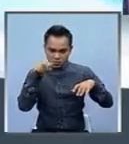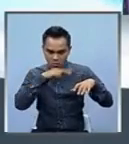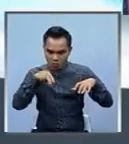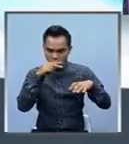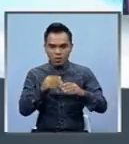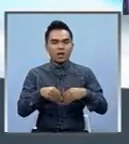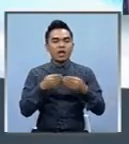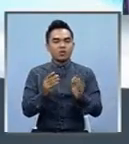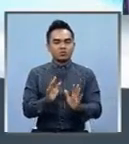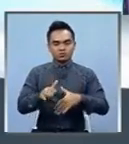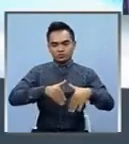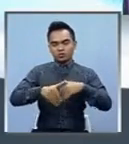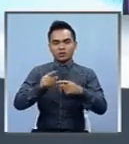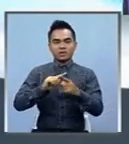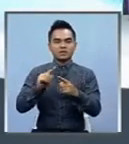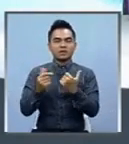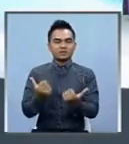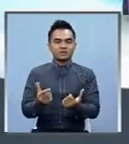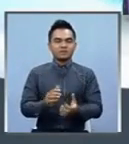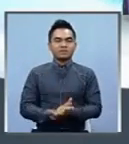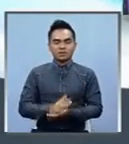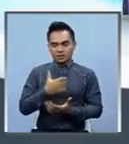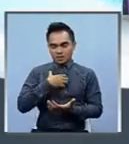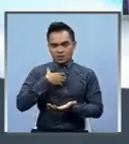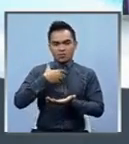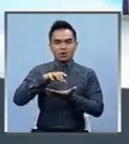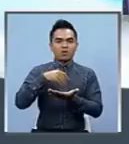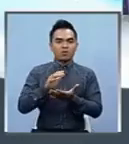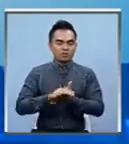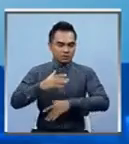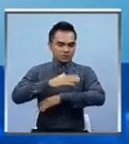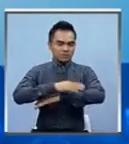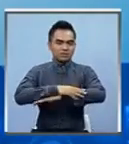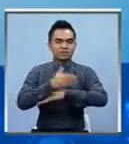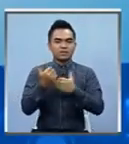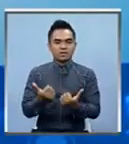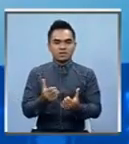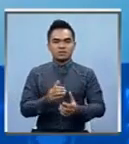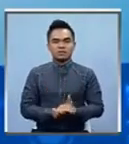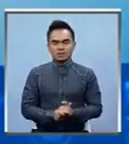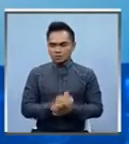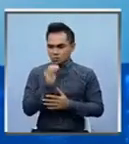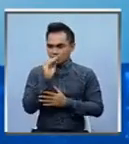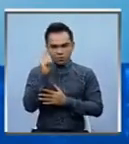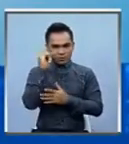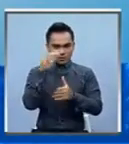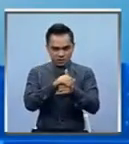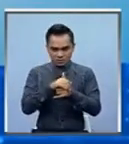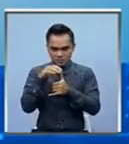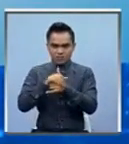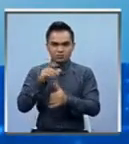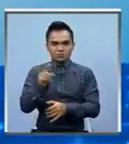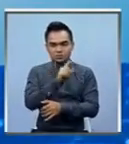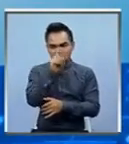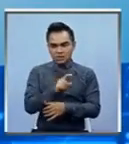าชนนั่นเองนะคะนอกจากนี้คุณผู้ชมคะมีรายงานข่าวนะคะจากหน้าหนังสือพิมพ์บอกว่าตอนนี้เจ้าหน้าที่มีการควบคุมตัวผู้ต้องสงสัยเกี่ยวกับ